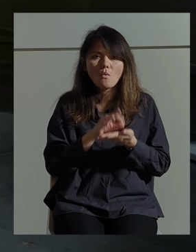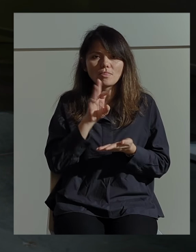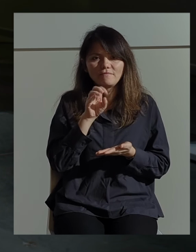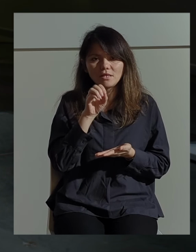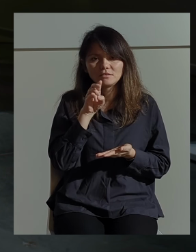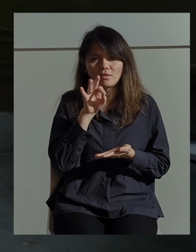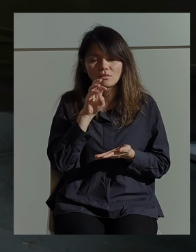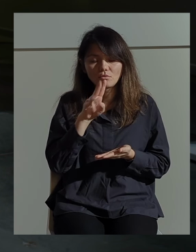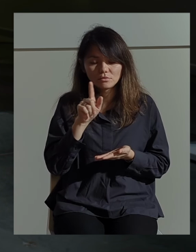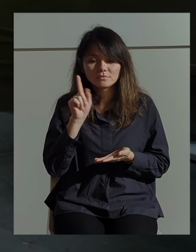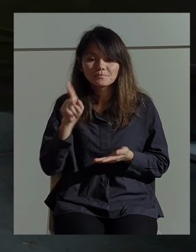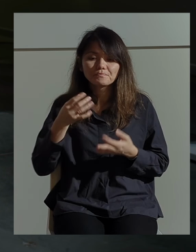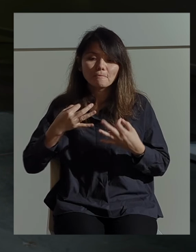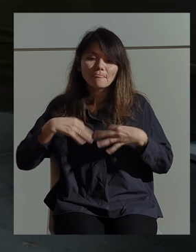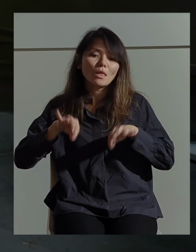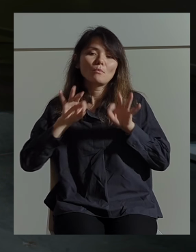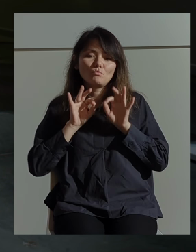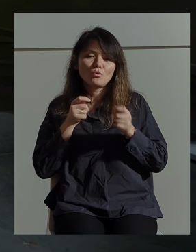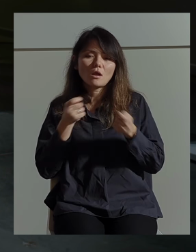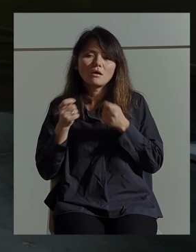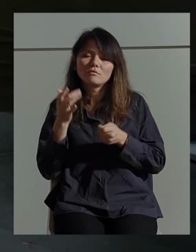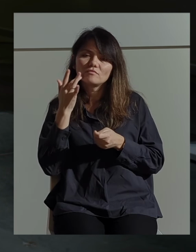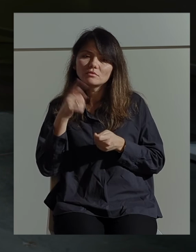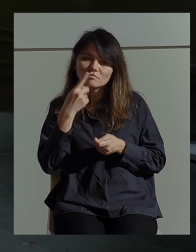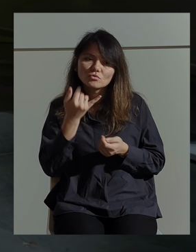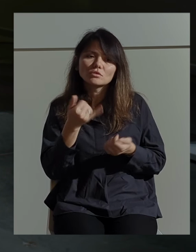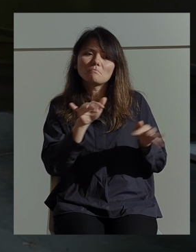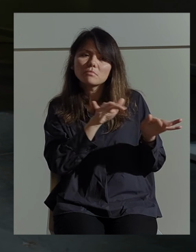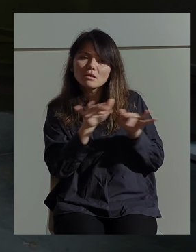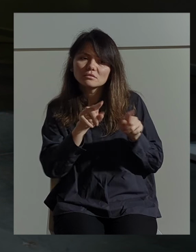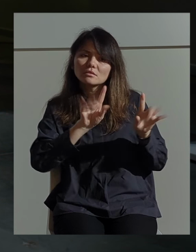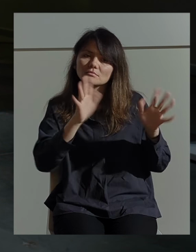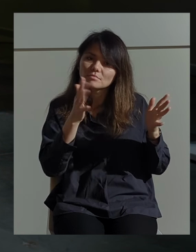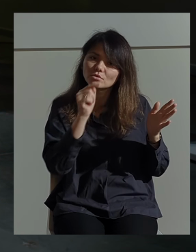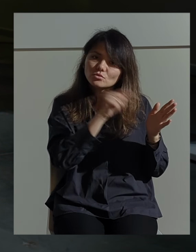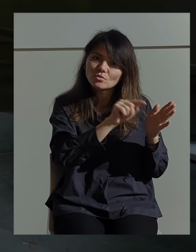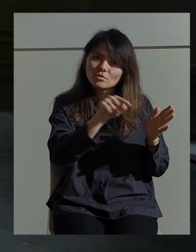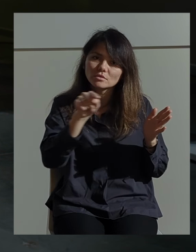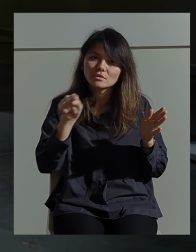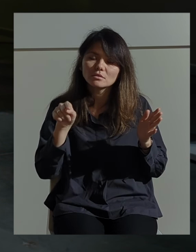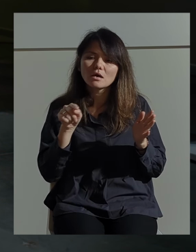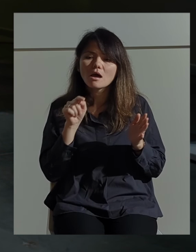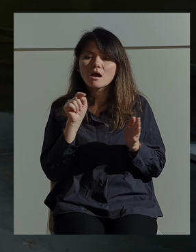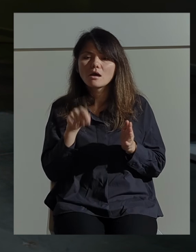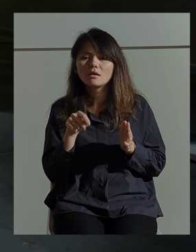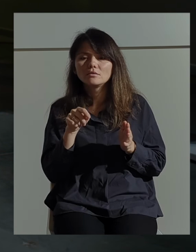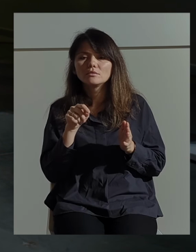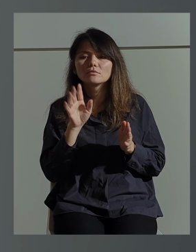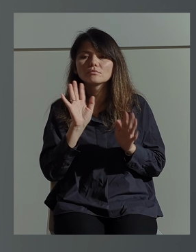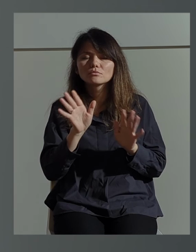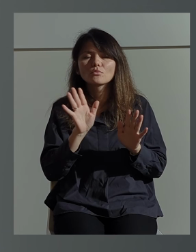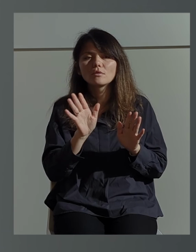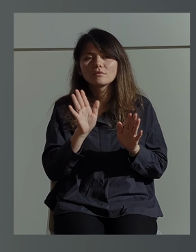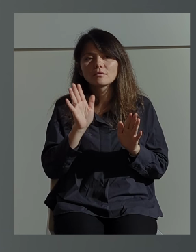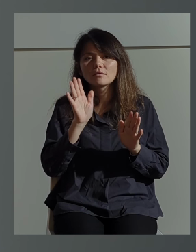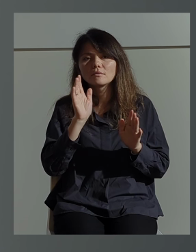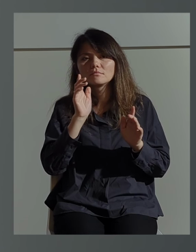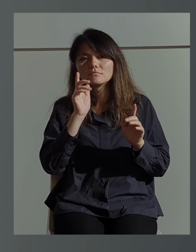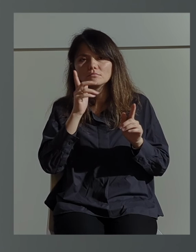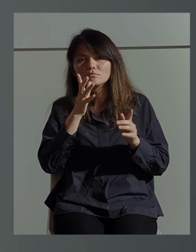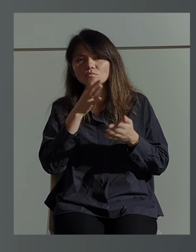бесконечно ссылаются на какие-то процессы которые происходят и которыми над которыми они не властны они могут только удостоверять их или